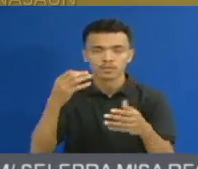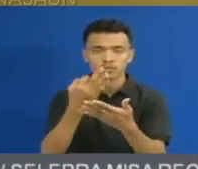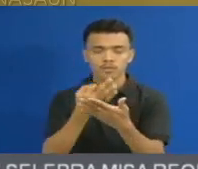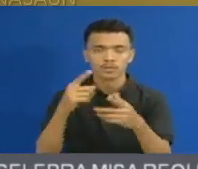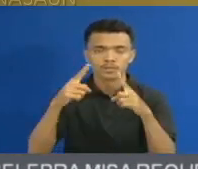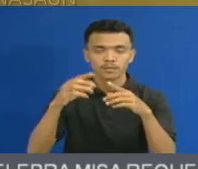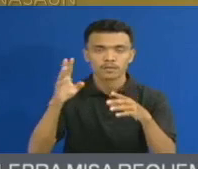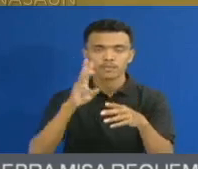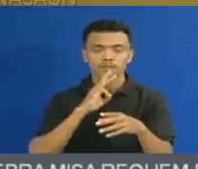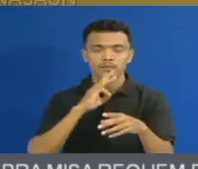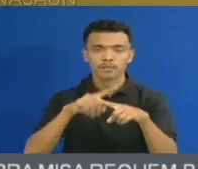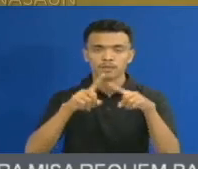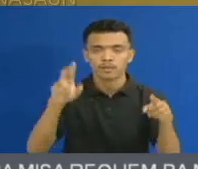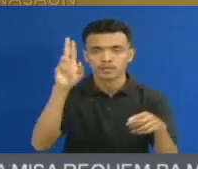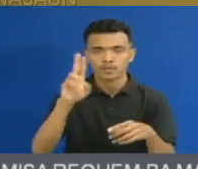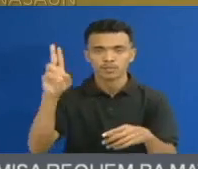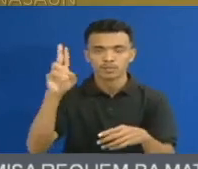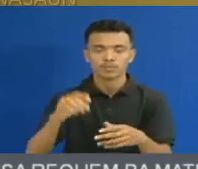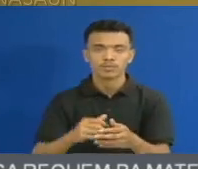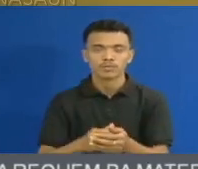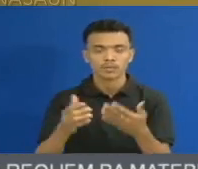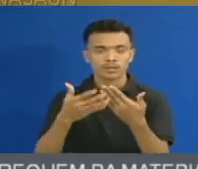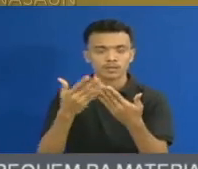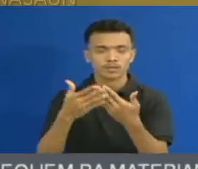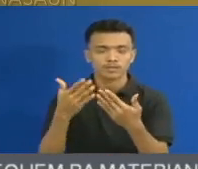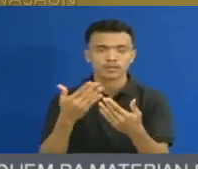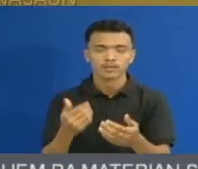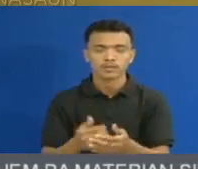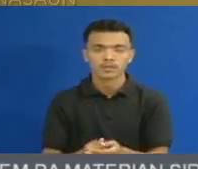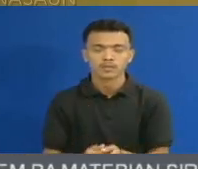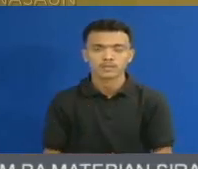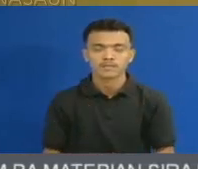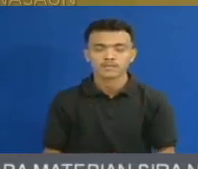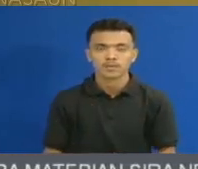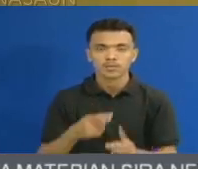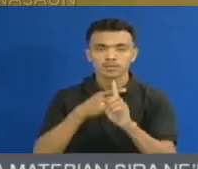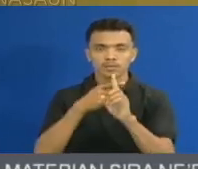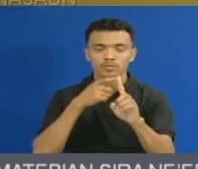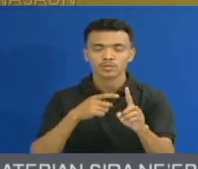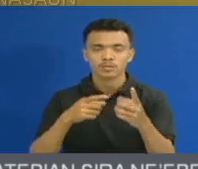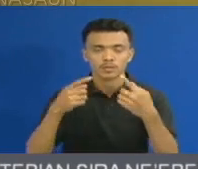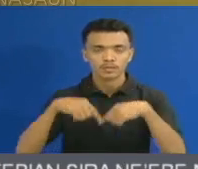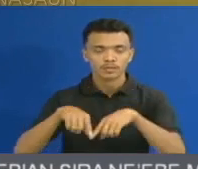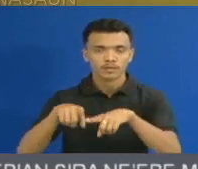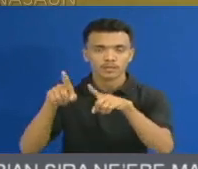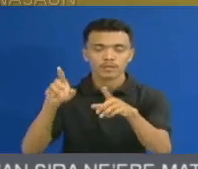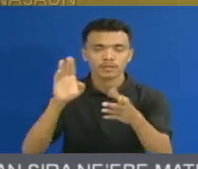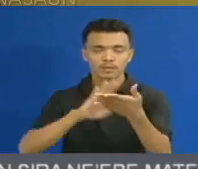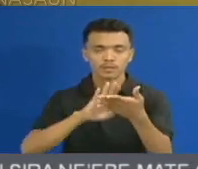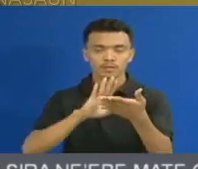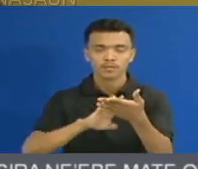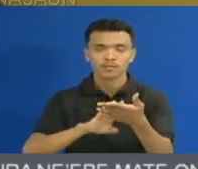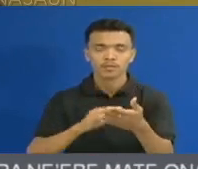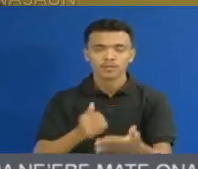bele fasile temporari kan desa kanu ki tiga perampatira bale husilete parte ba ba to skola